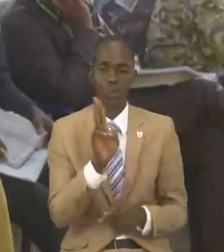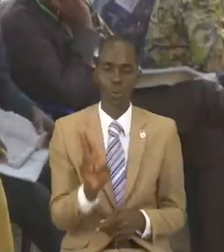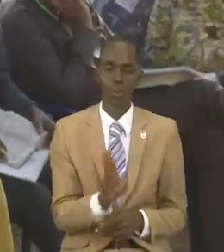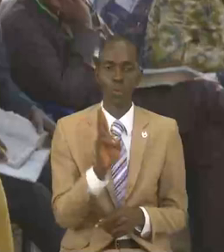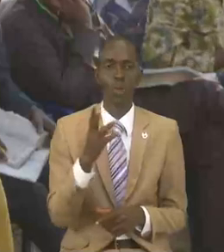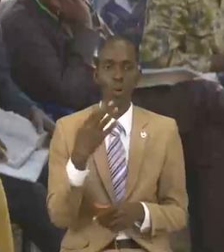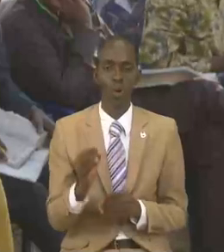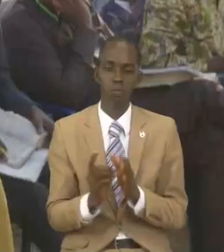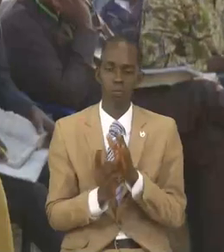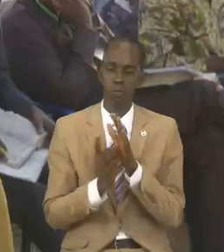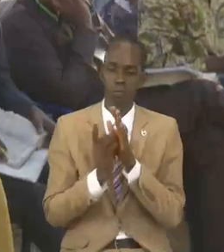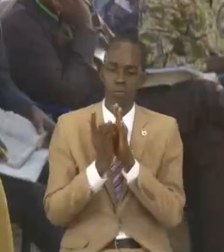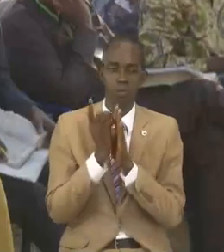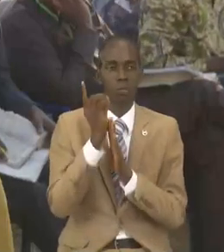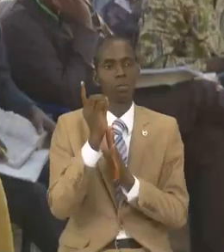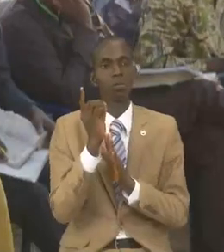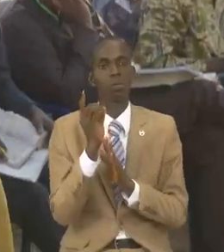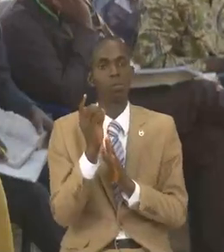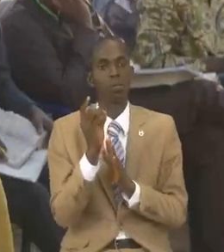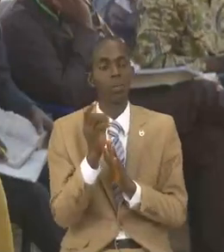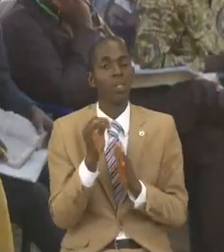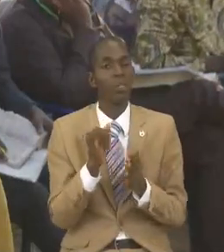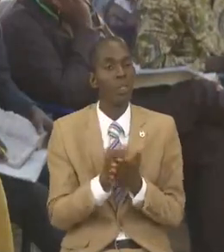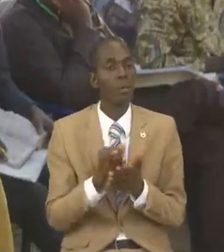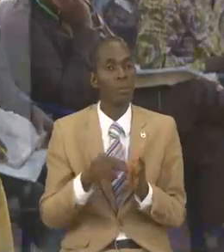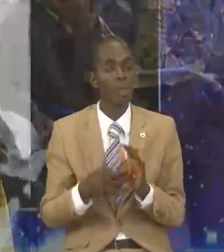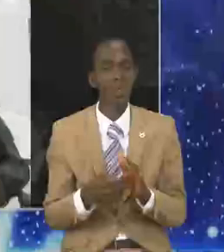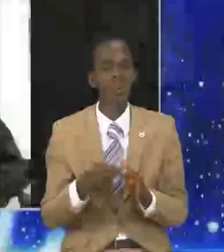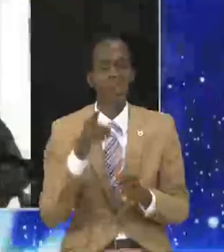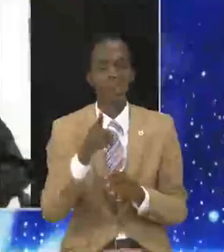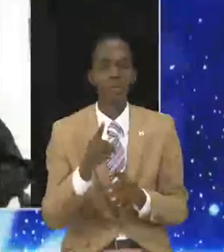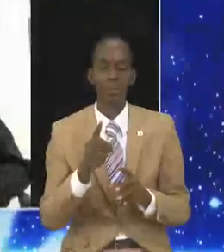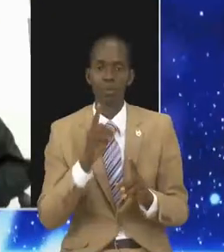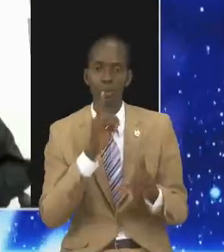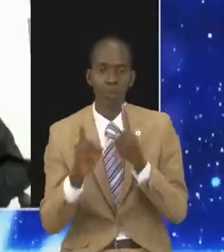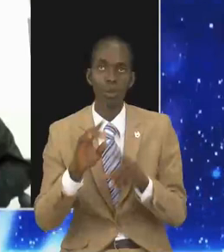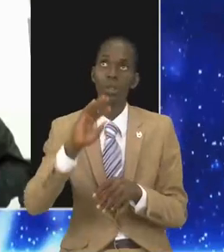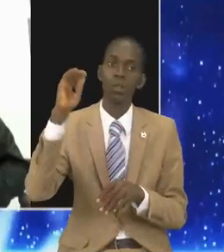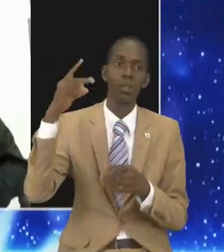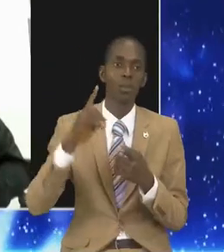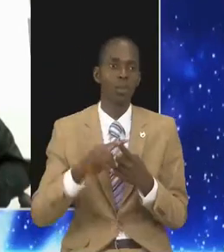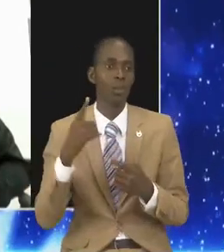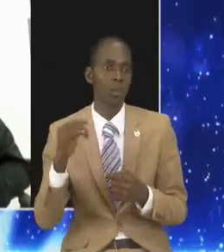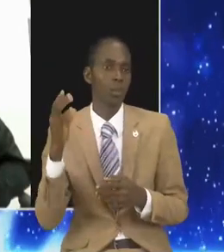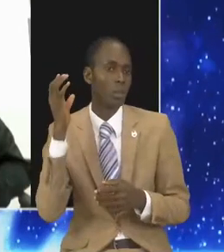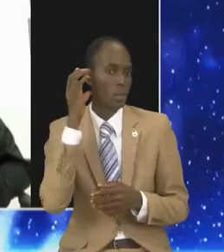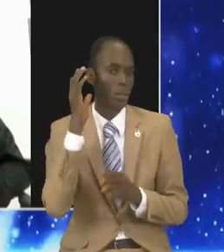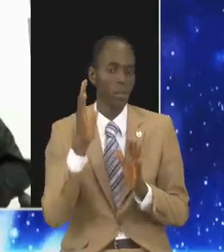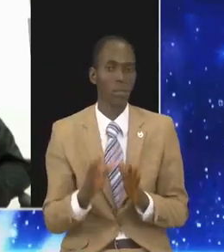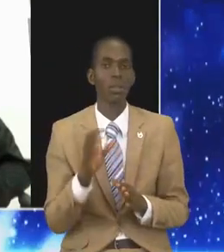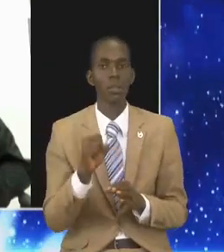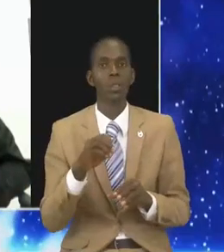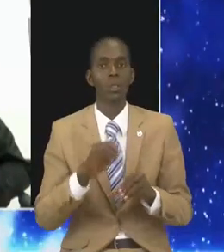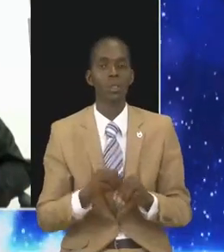servent à l'édification et communiquent une grâce à ceux qui l'entendent. 2